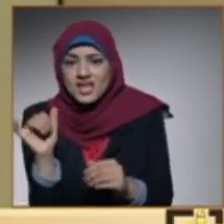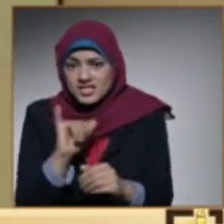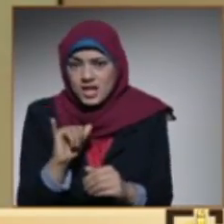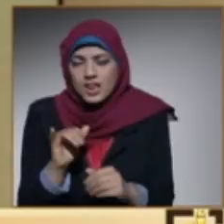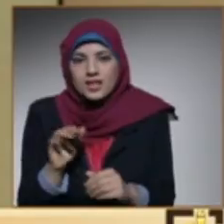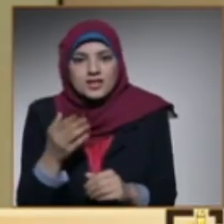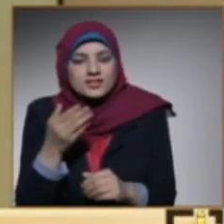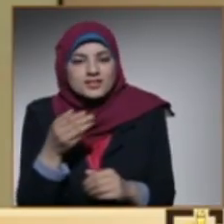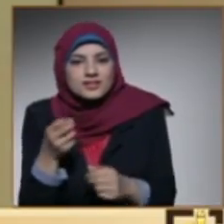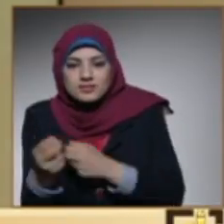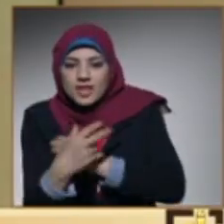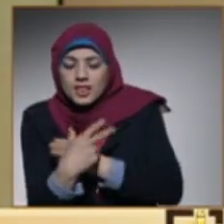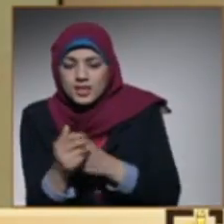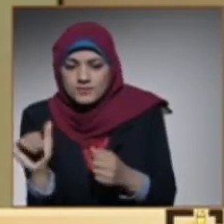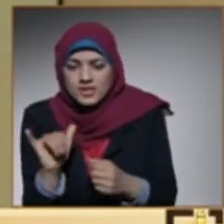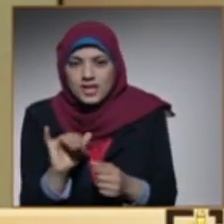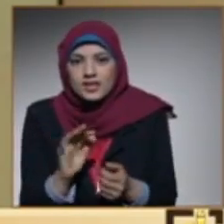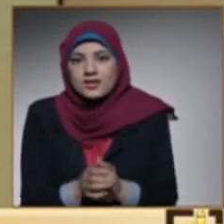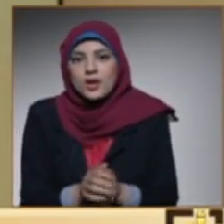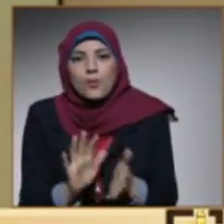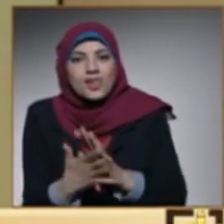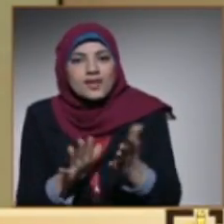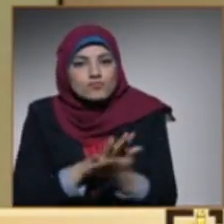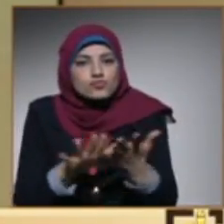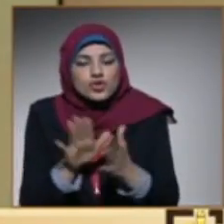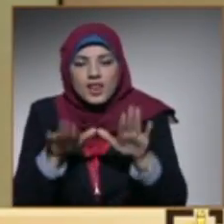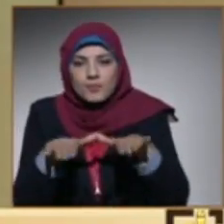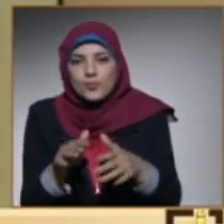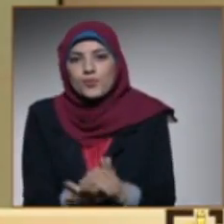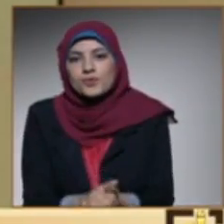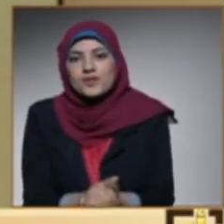أو تستوعبها بشكل كويس، ولا عندك بعض المشاكل؟